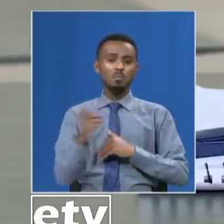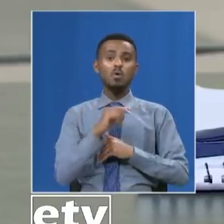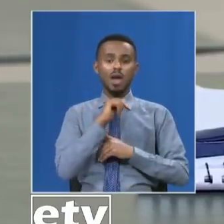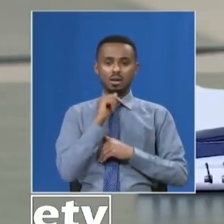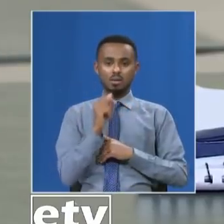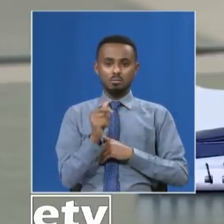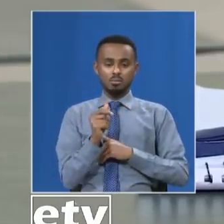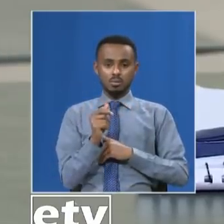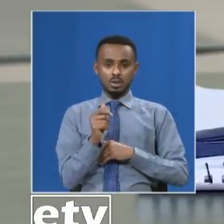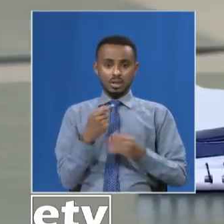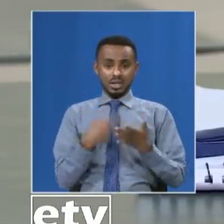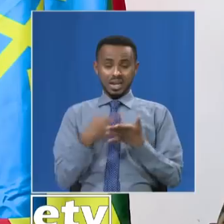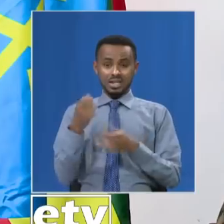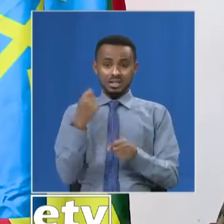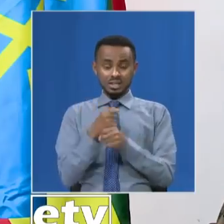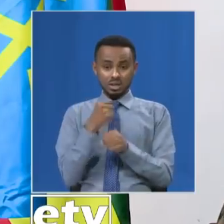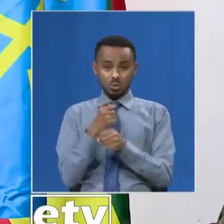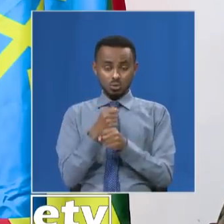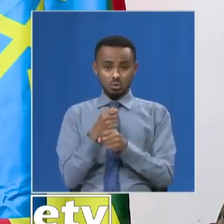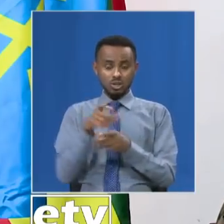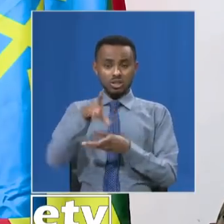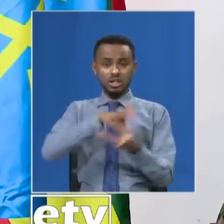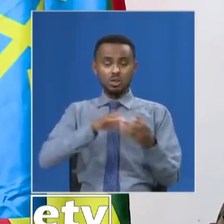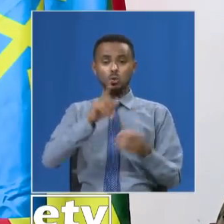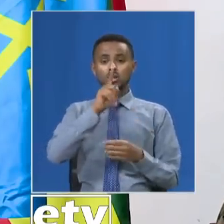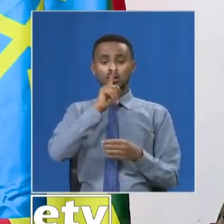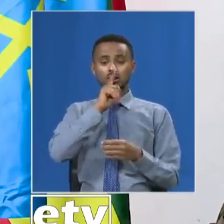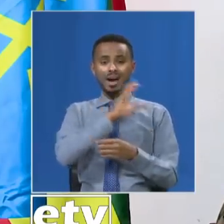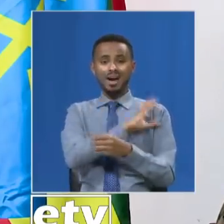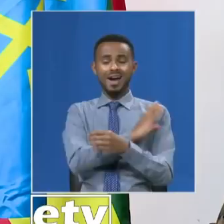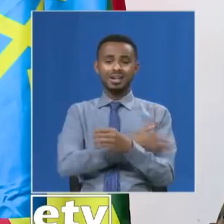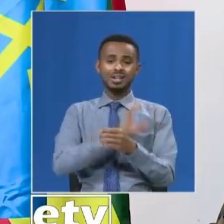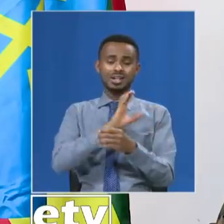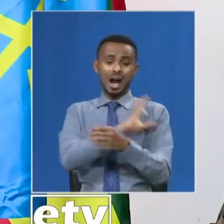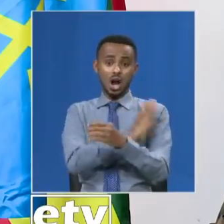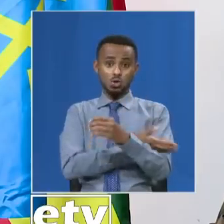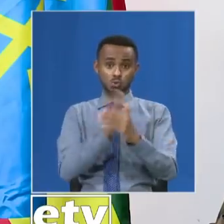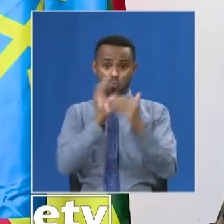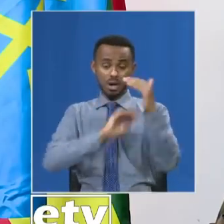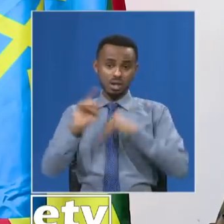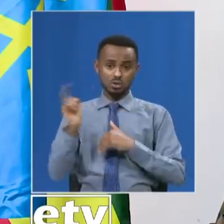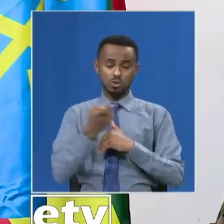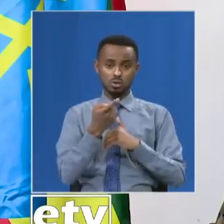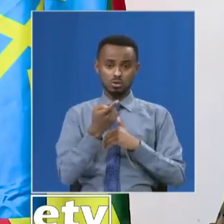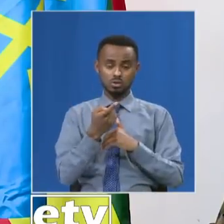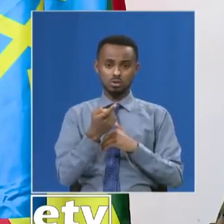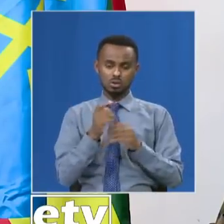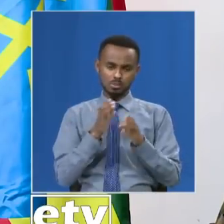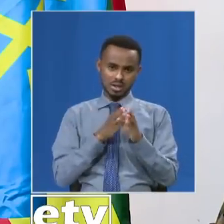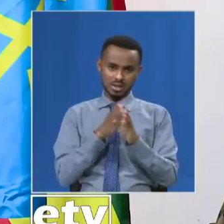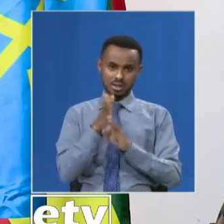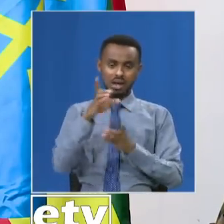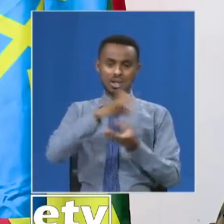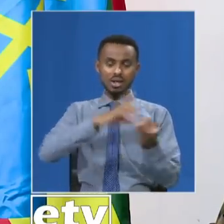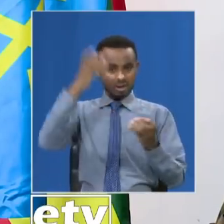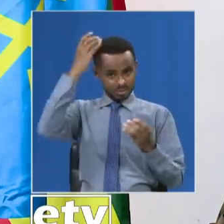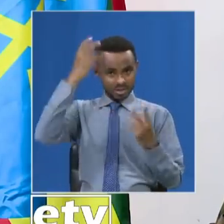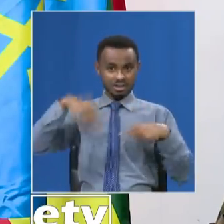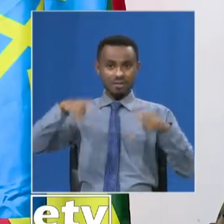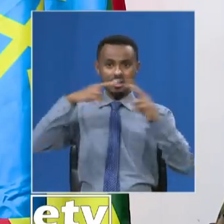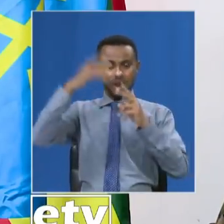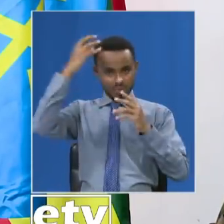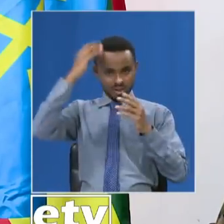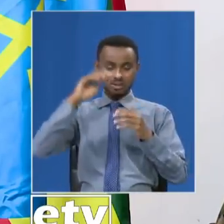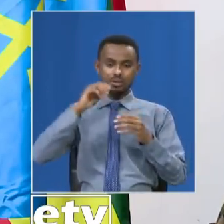አይደለም። ይሄንን ሲሰሩ የክልሉ የጸጥታ ኃይል ካቅም በላይ ሲሆን በቀጣይ ክልል መንግስት ለፌደራል